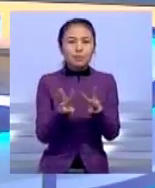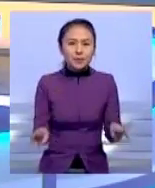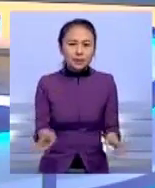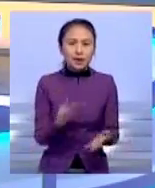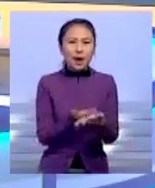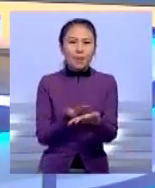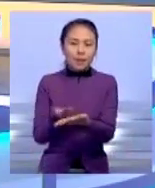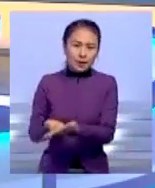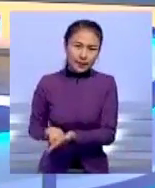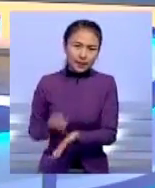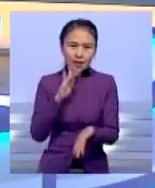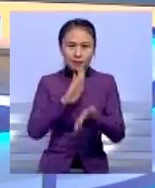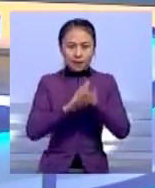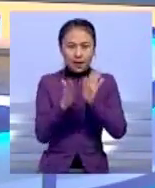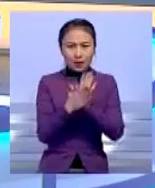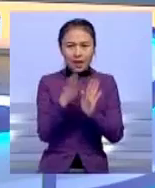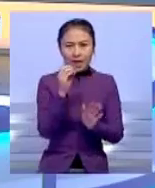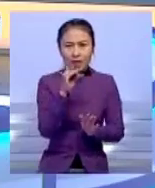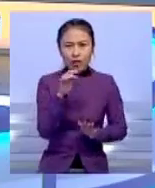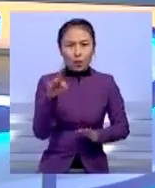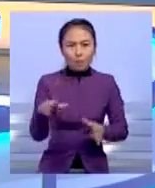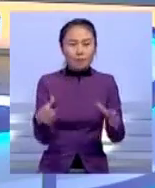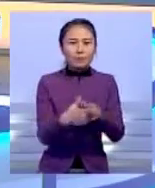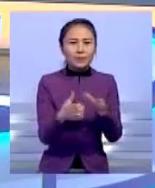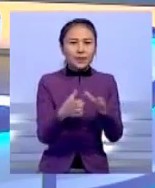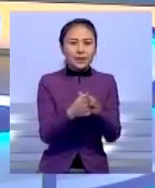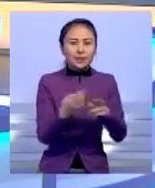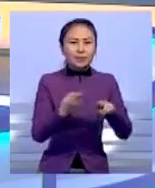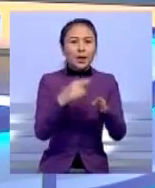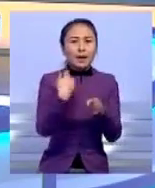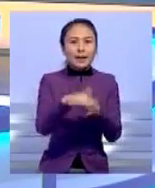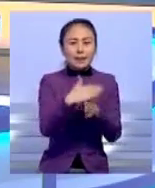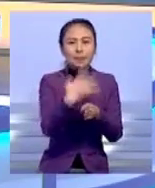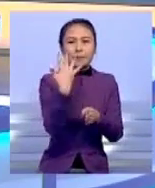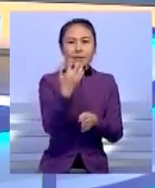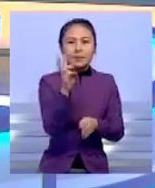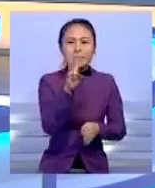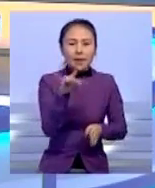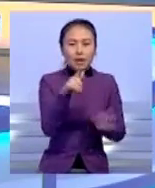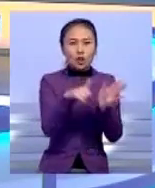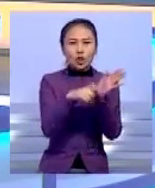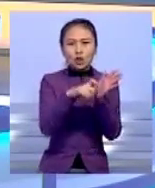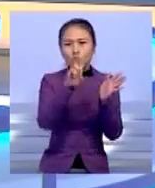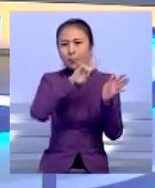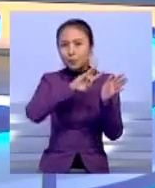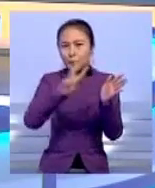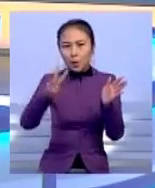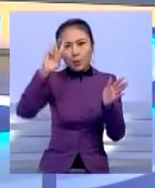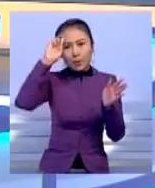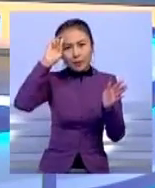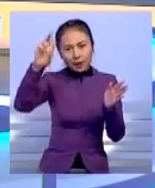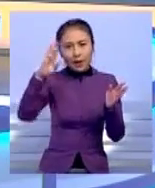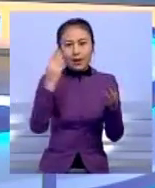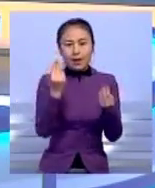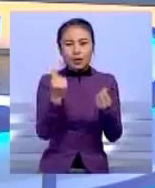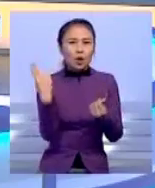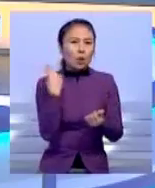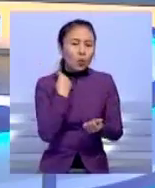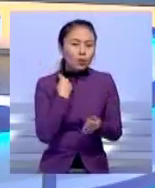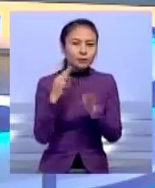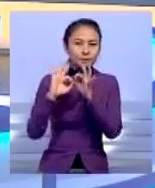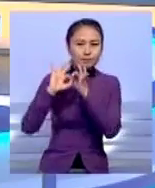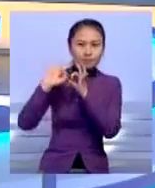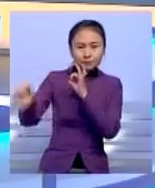министрлер кеңесі хабарлады. Келісімге қарағанда Евротоп бұл несиенің 5 миллиард 700 миллион евросын мемлекет қарызын өтеу